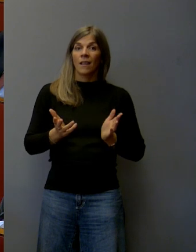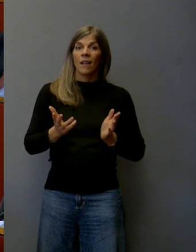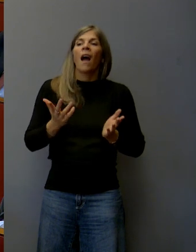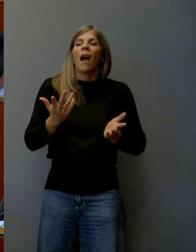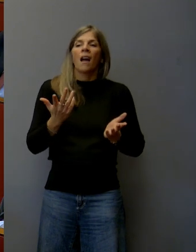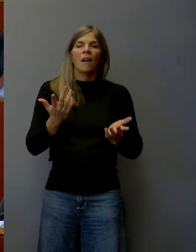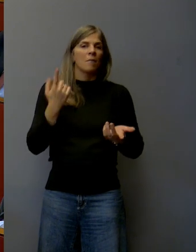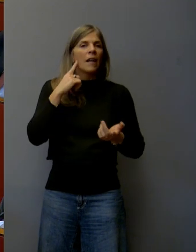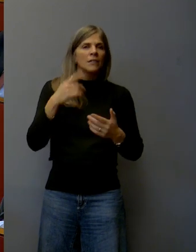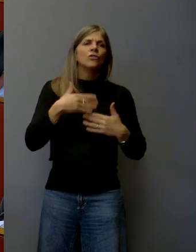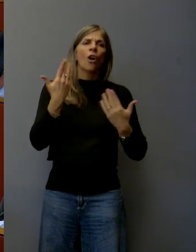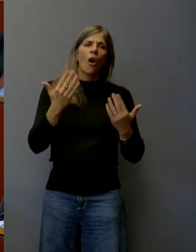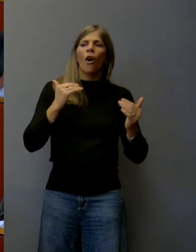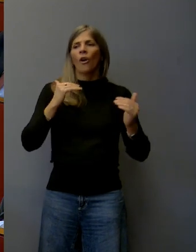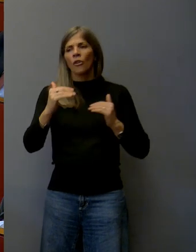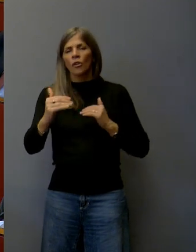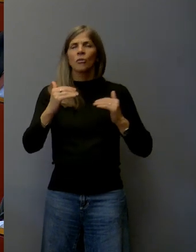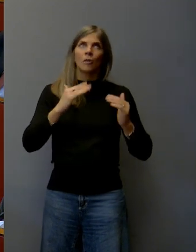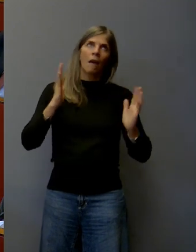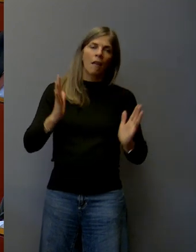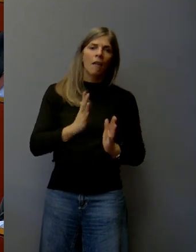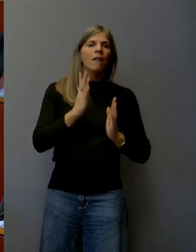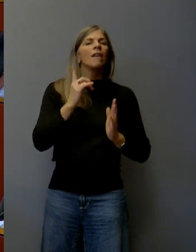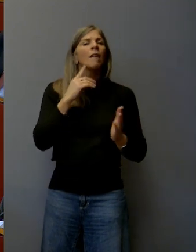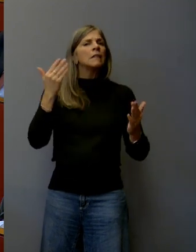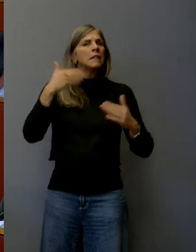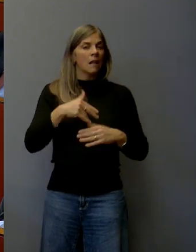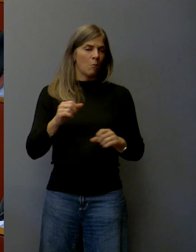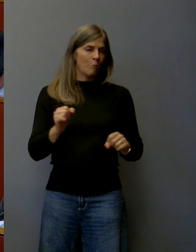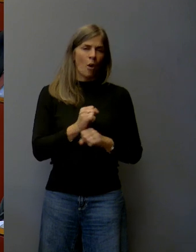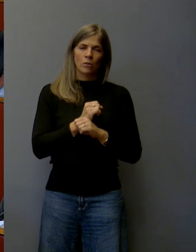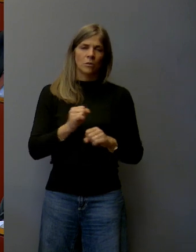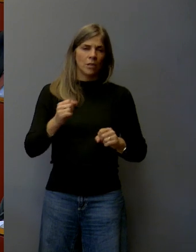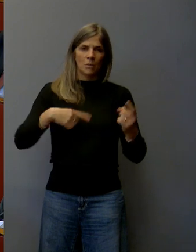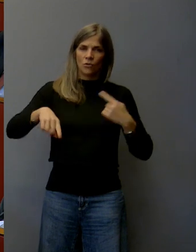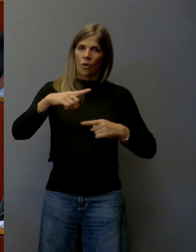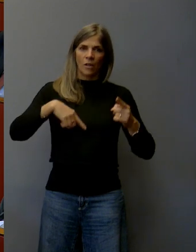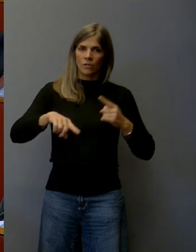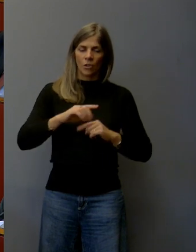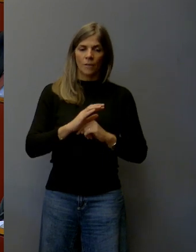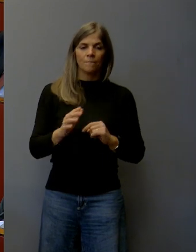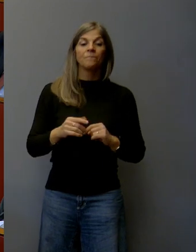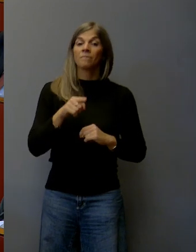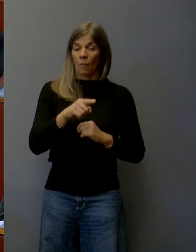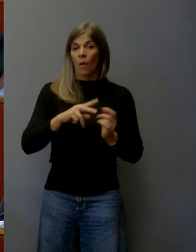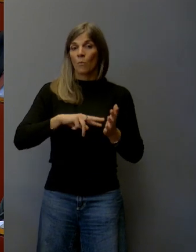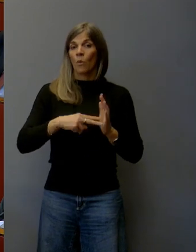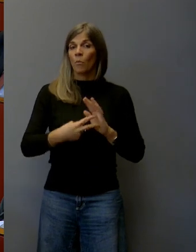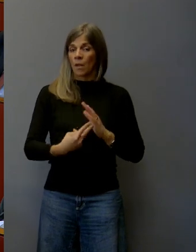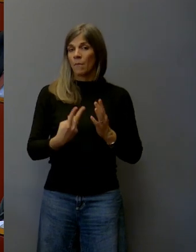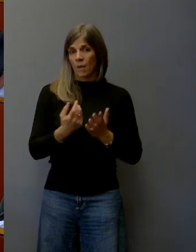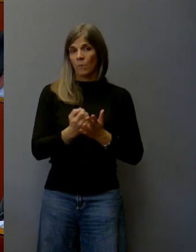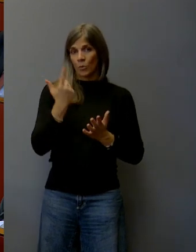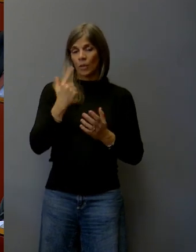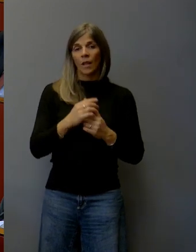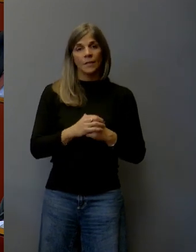insomma diventa una zona off Limit oltre una certa ora ora è un problema serio Quello del collegamento